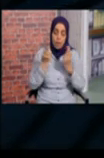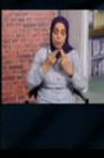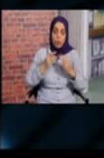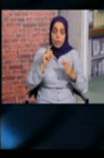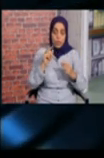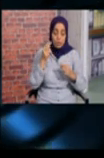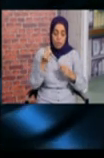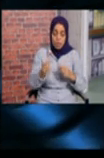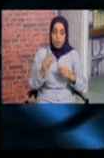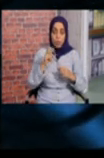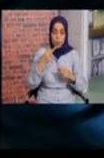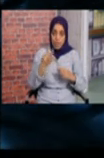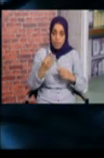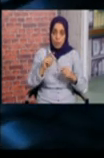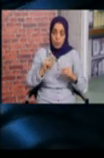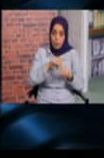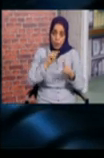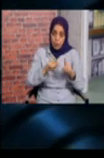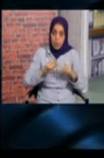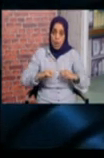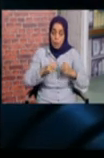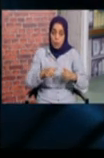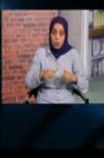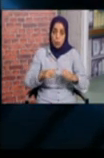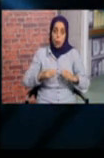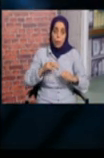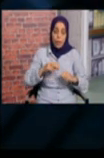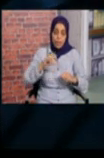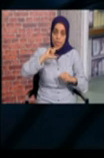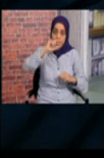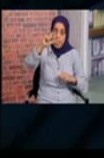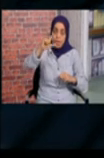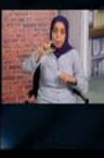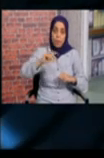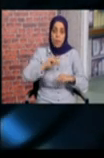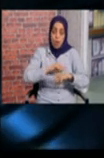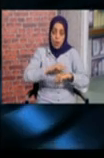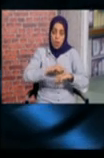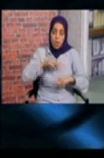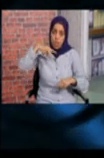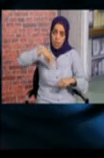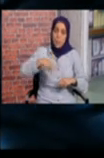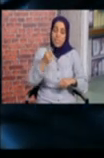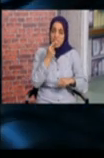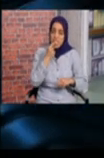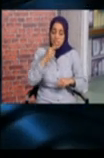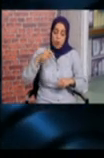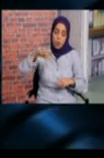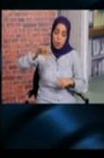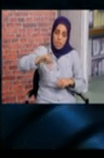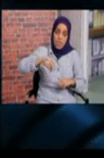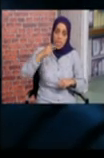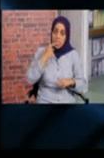2.5 أو 3%. فكون ان مصر تخش بالنسبة زي كده بعد غياب يعني حوالي 8 سنين او 9 سنين كمان،